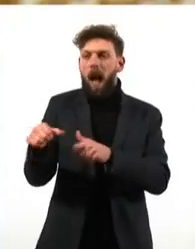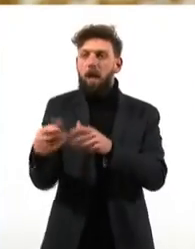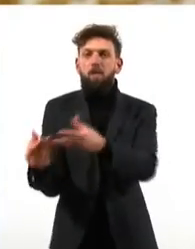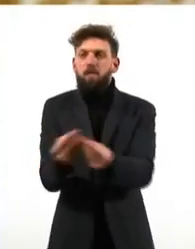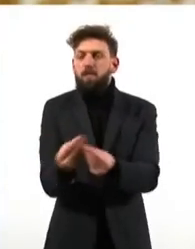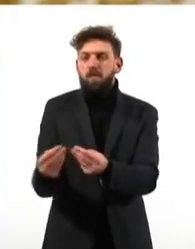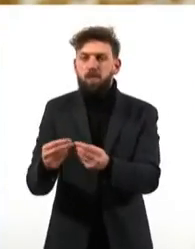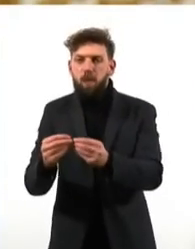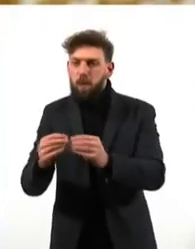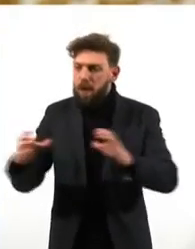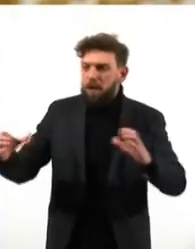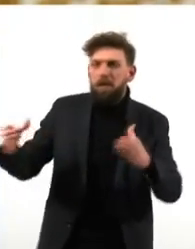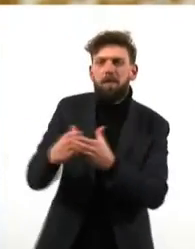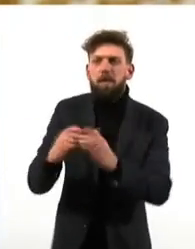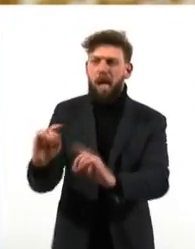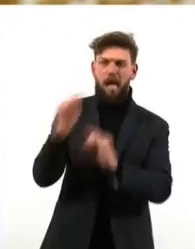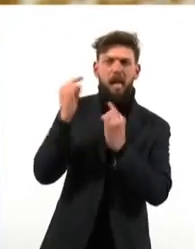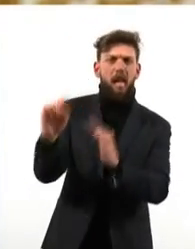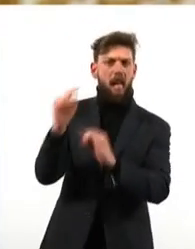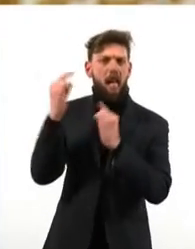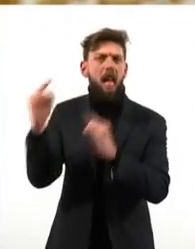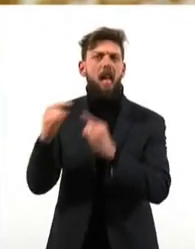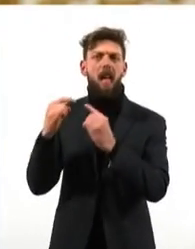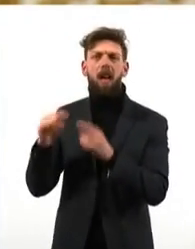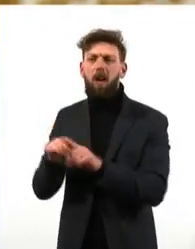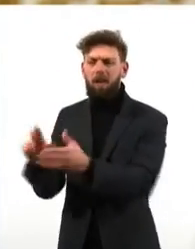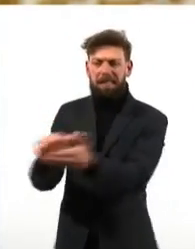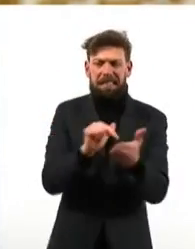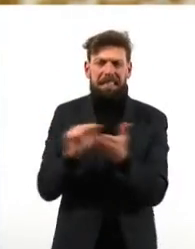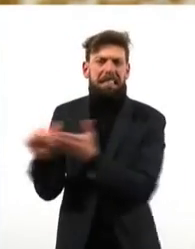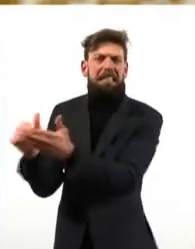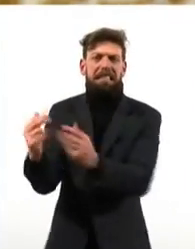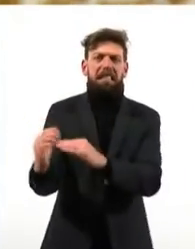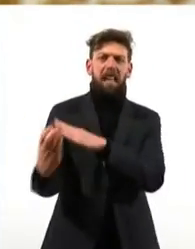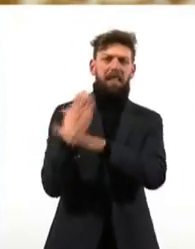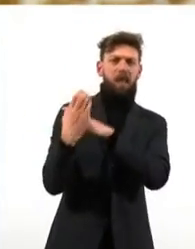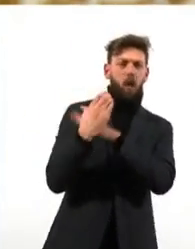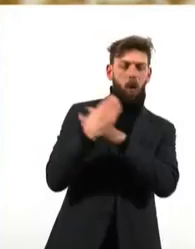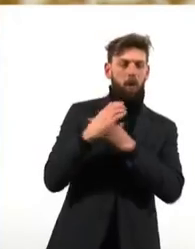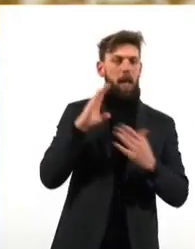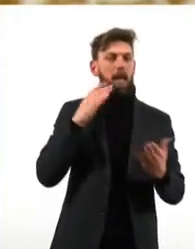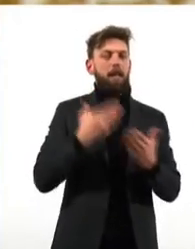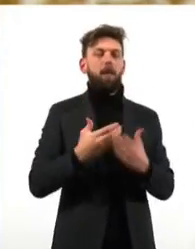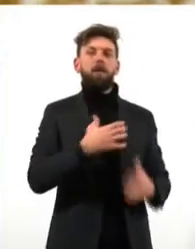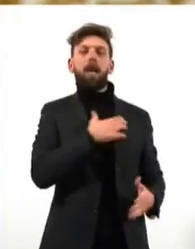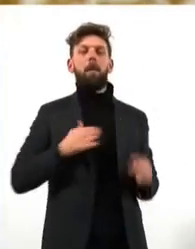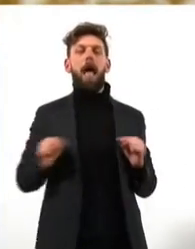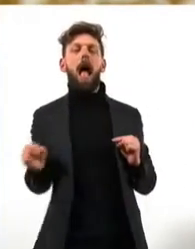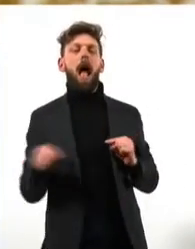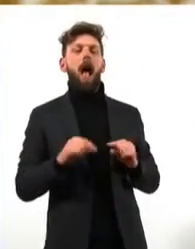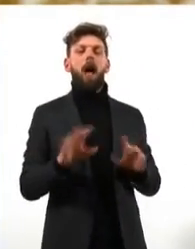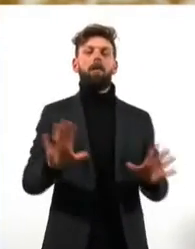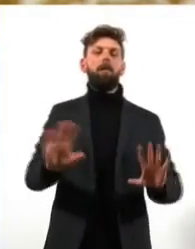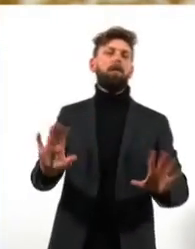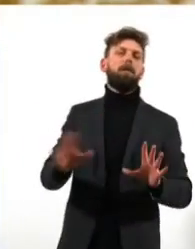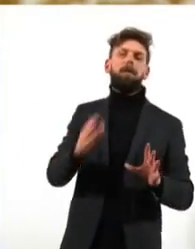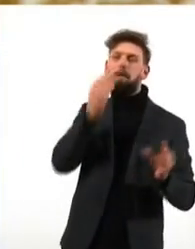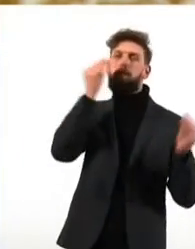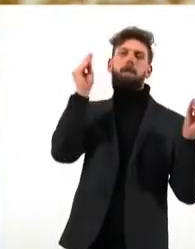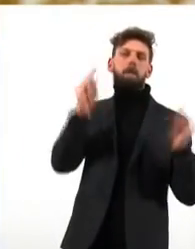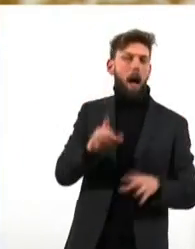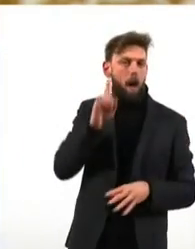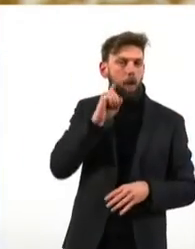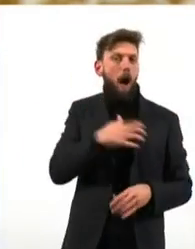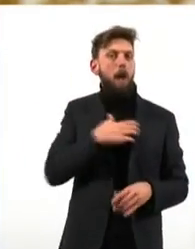association, parfois, qui déposent des recours contre les permis de construire. Et c'est aussi pour ça que parfois les maires renoncent. Parce qu'un maire, il a envie souvent d'être